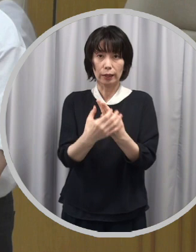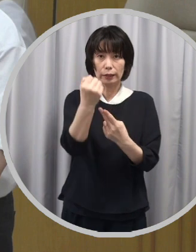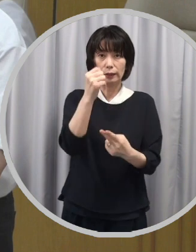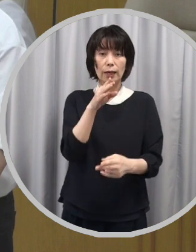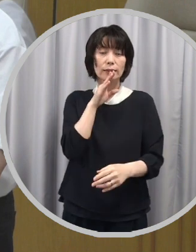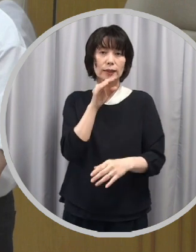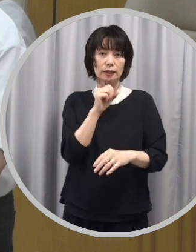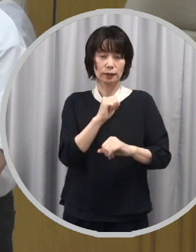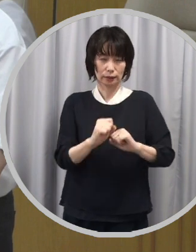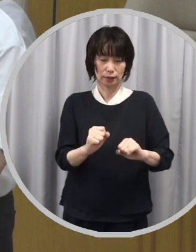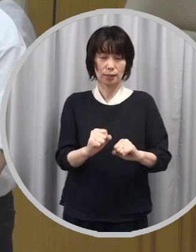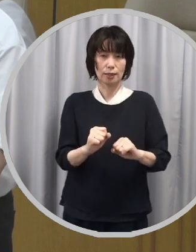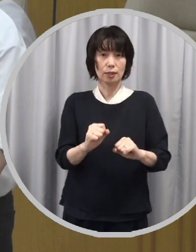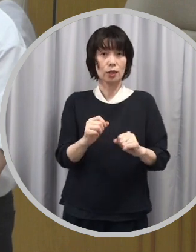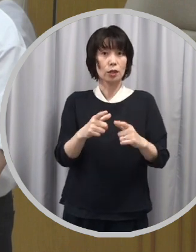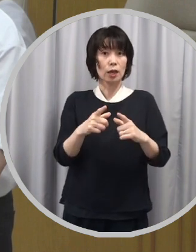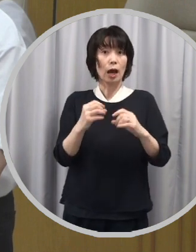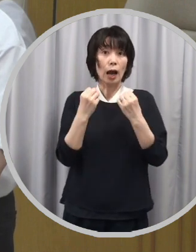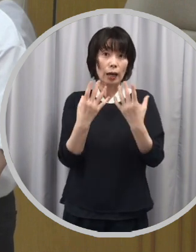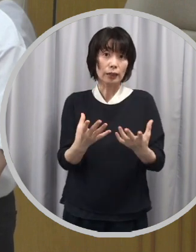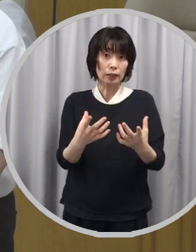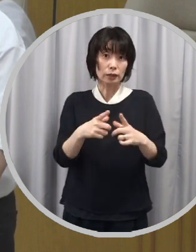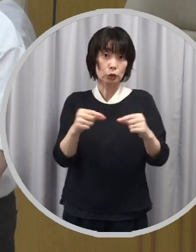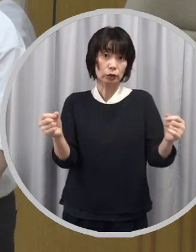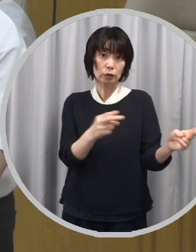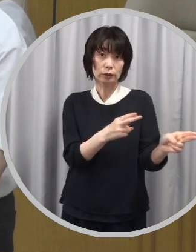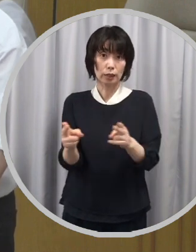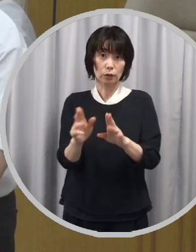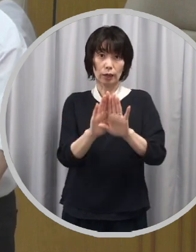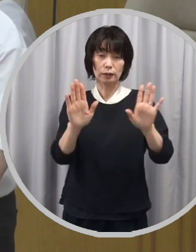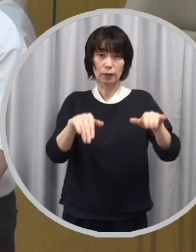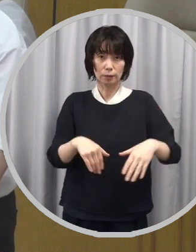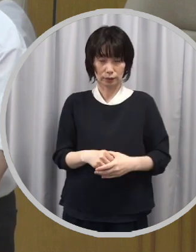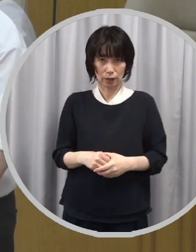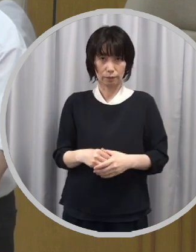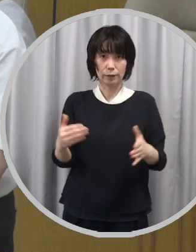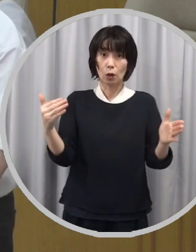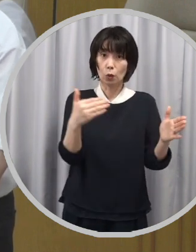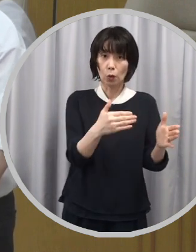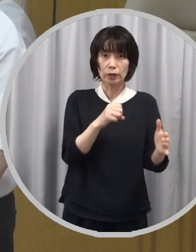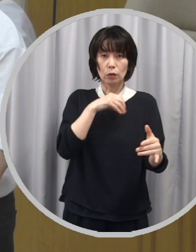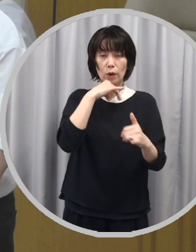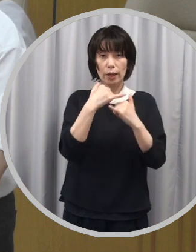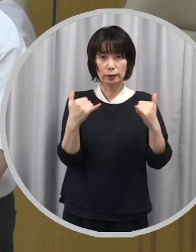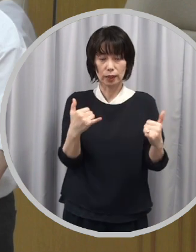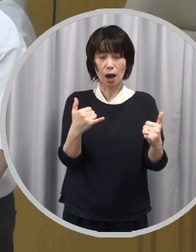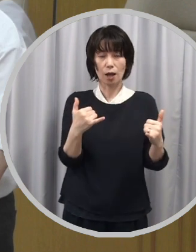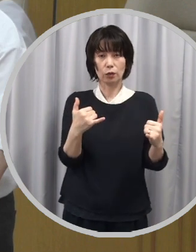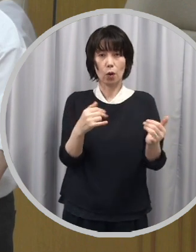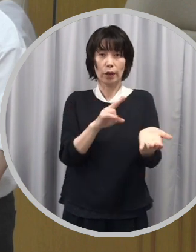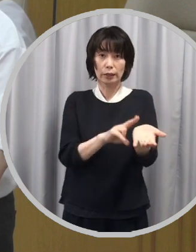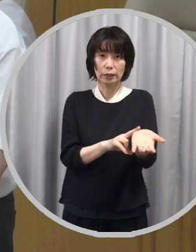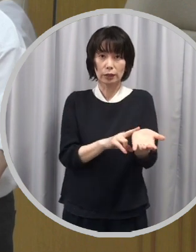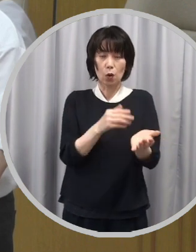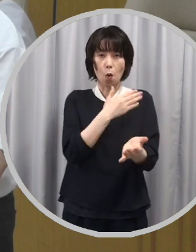という新たな国の制度が始まりました。後期高齢者の医療